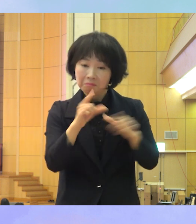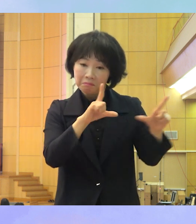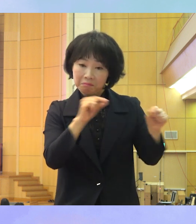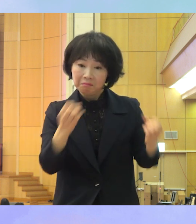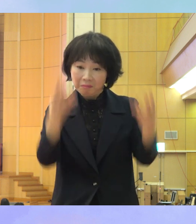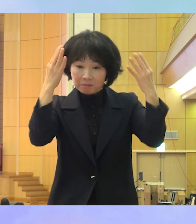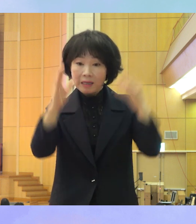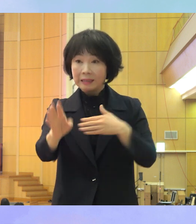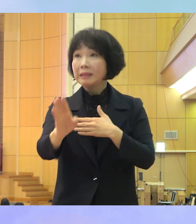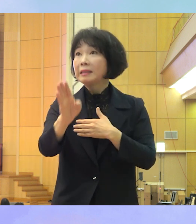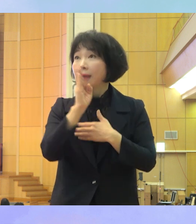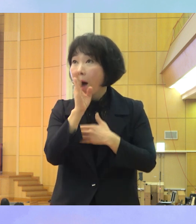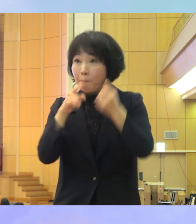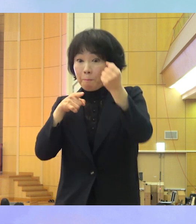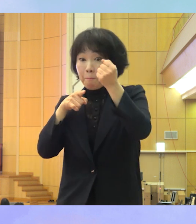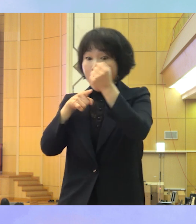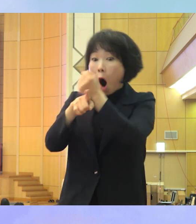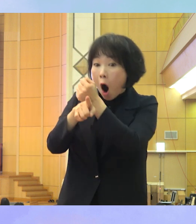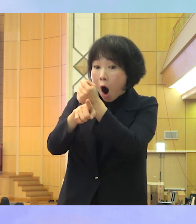성찬식의 참 의미는